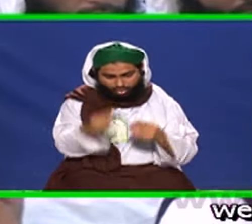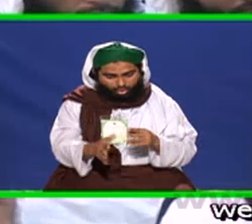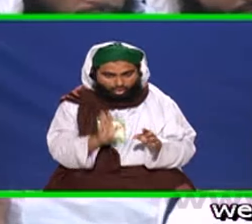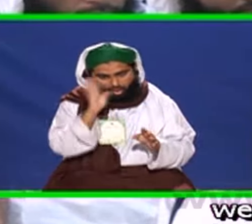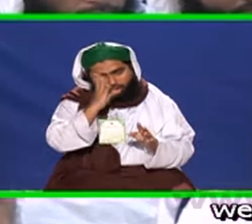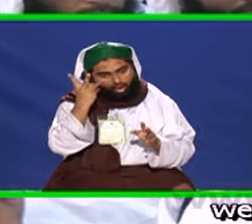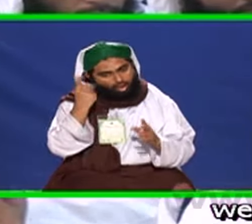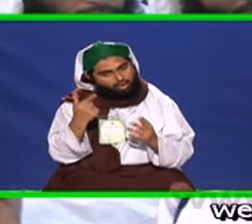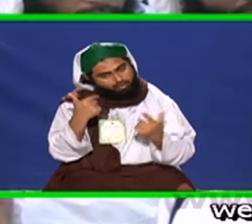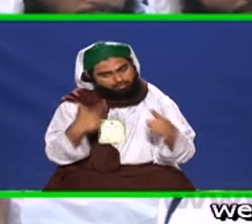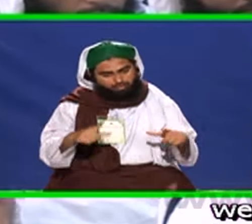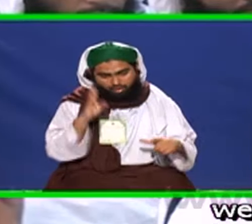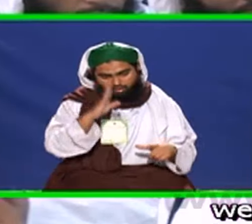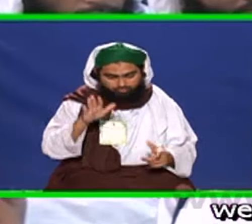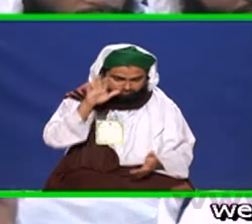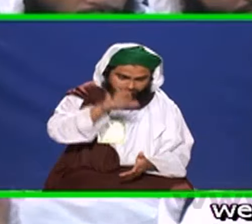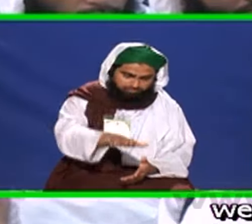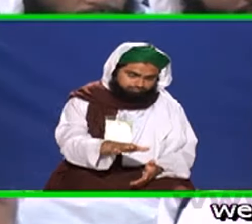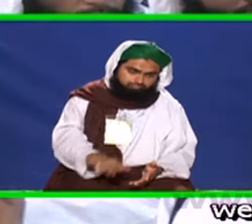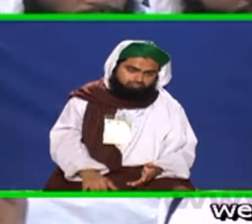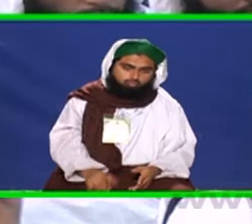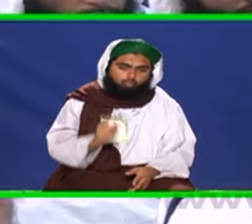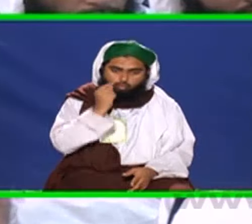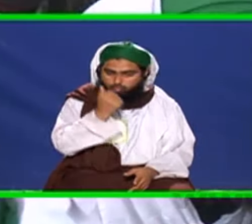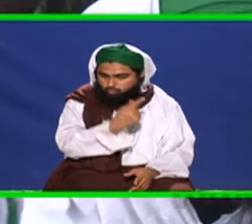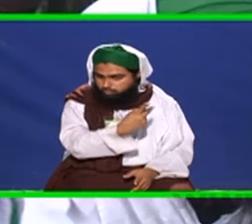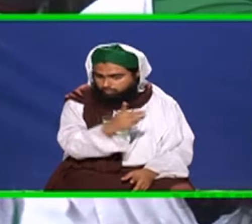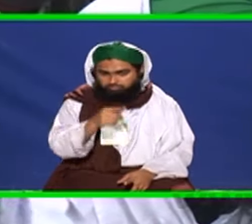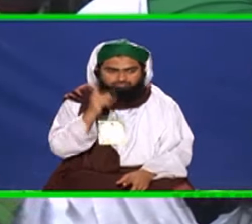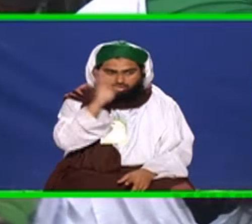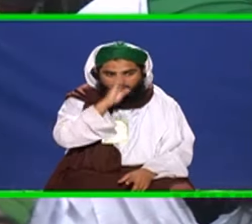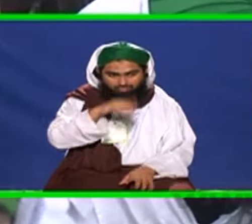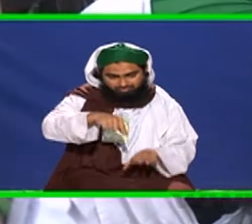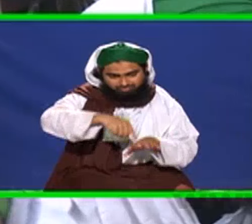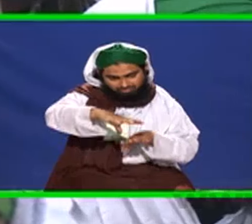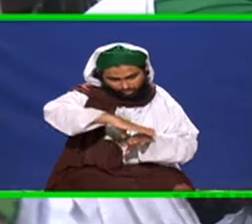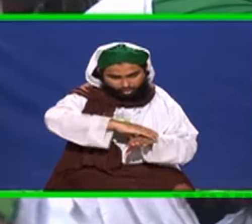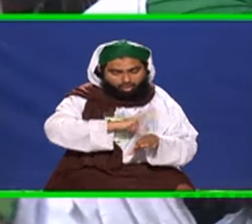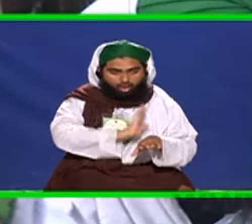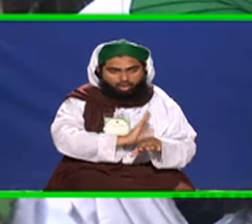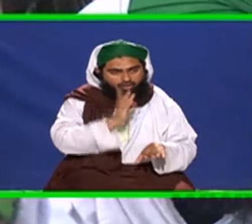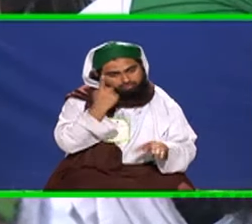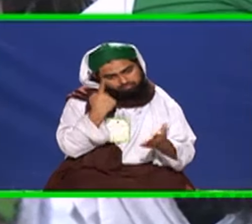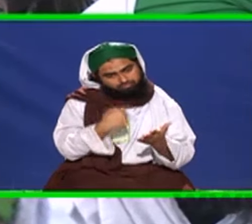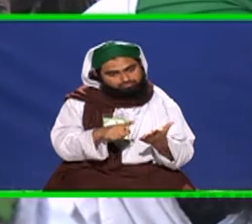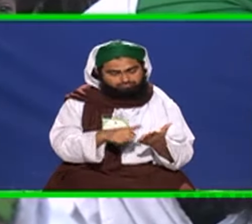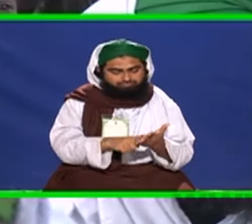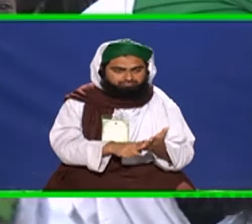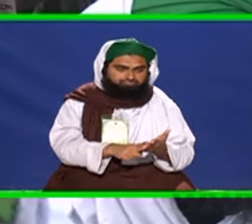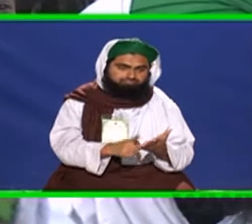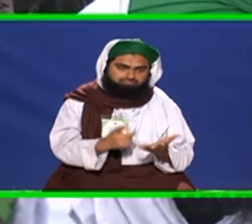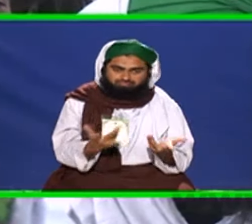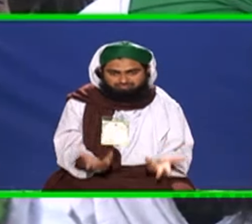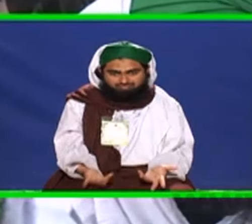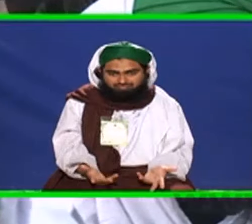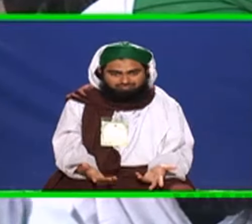محبت کریں, وہ پاؤں تلے روتے تو ذرا طبیعت کو اچھا نہیں لگتا. ویسے ہے جائز, لوگ سبز چپل بھی پہنتے, کسی کو روک تو نہیں سکتے, ہے